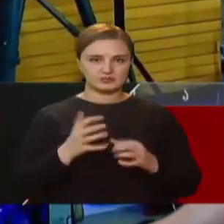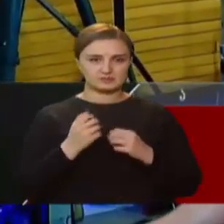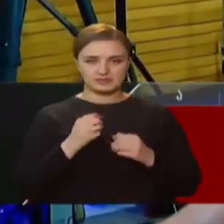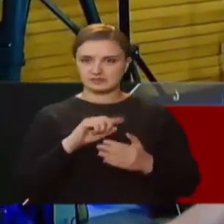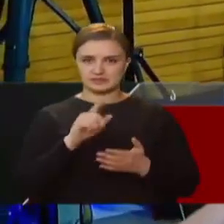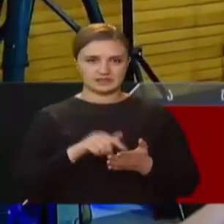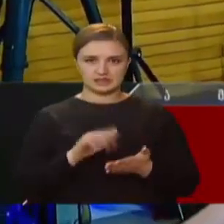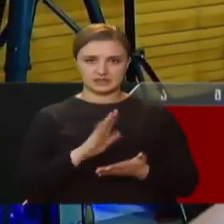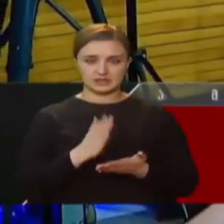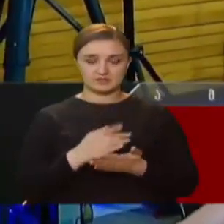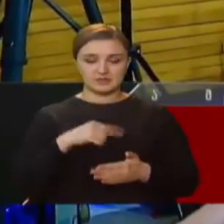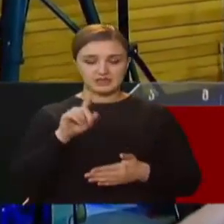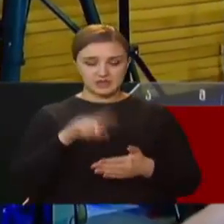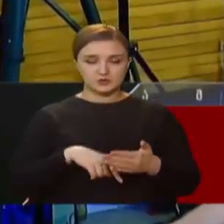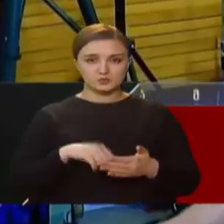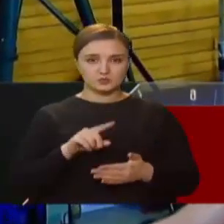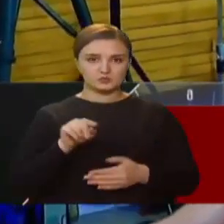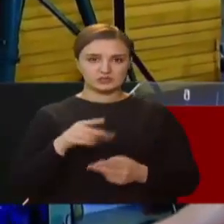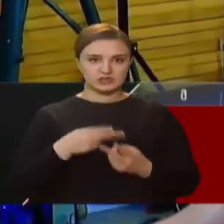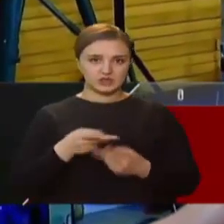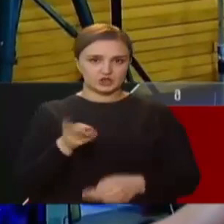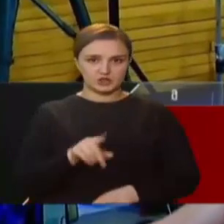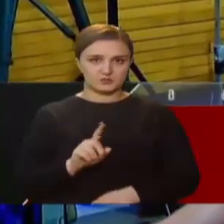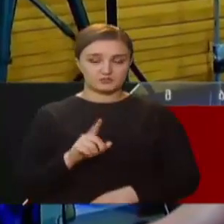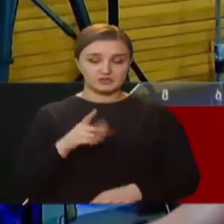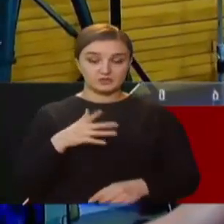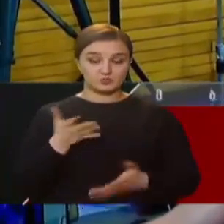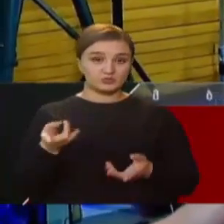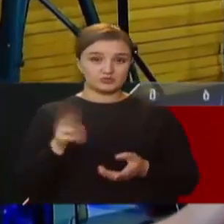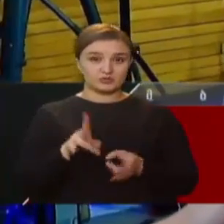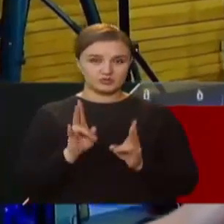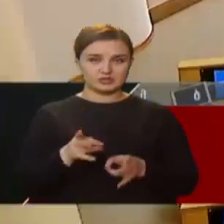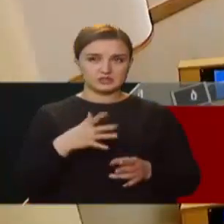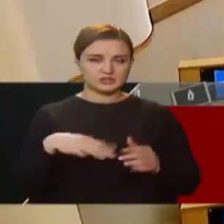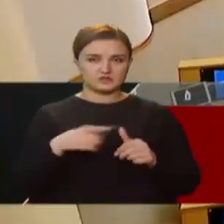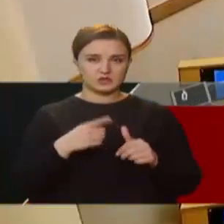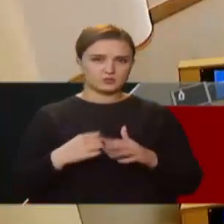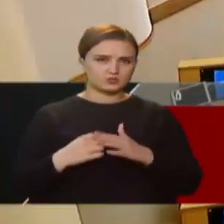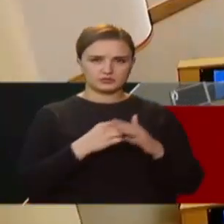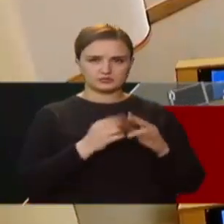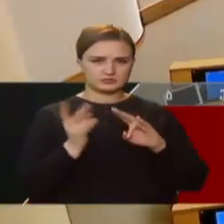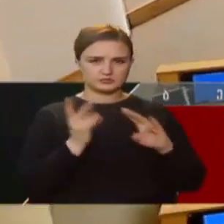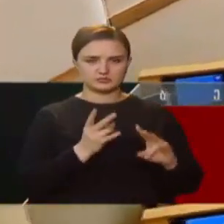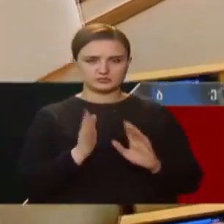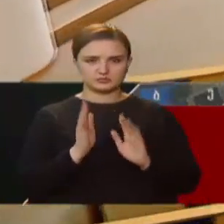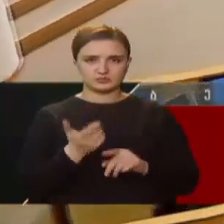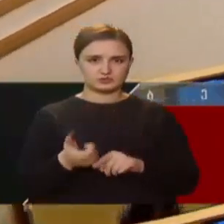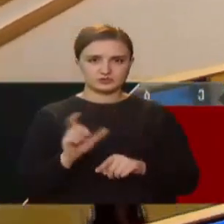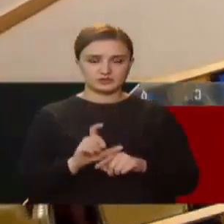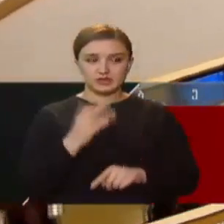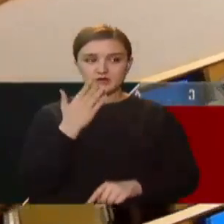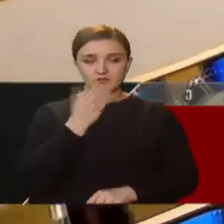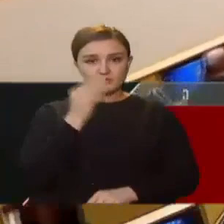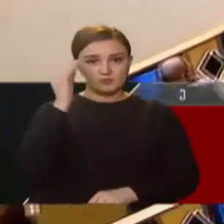დავრწმუნდეთ, რომ ის ციხეში არ მოკვდება. Ეს საქართველოს რეპუტაციას ძალიან დააზიანებს. Evropidan am მოსაზრებების